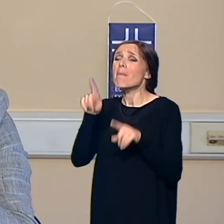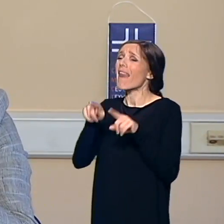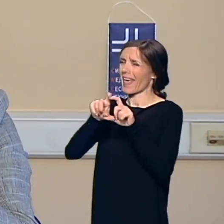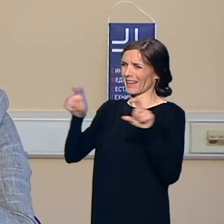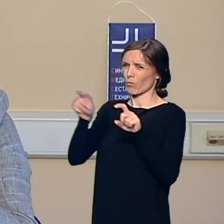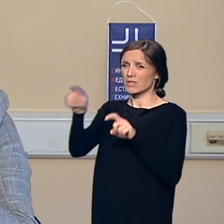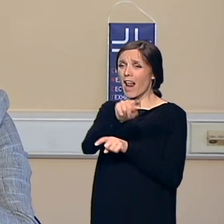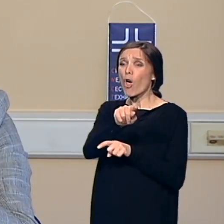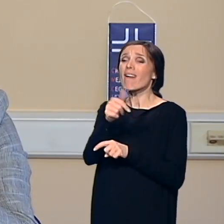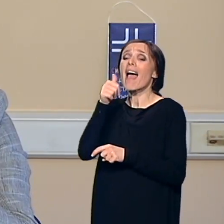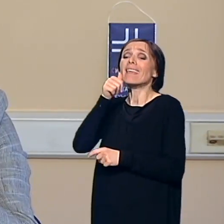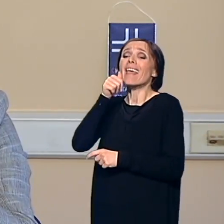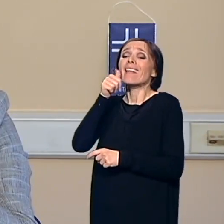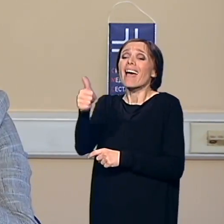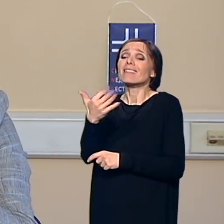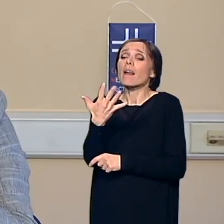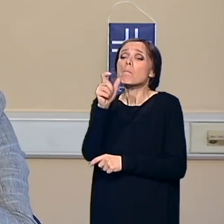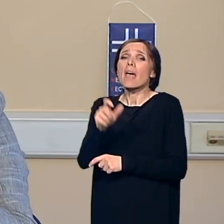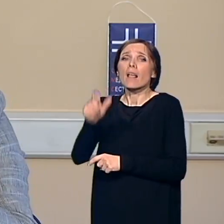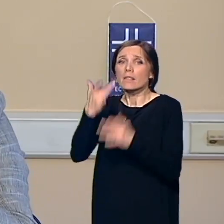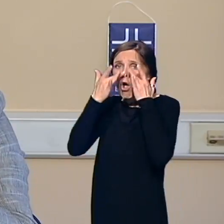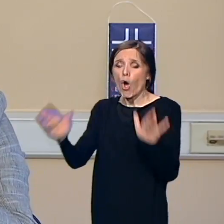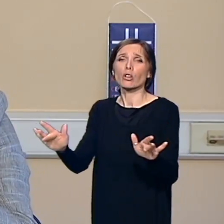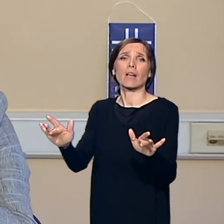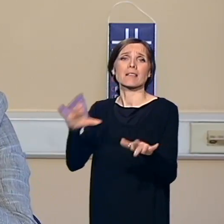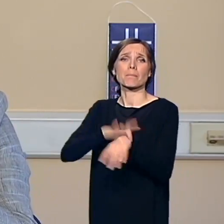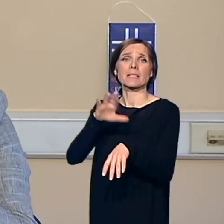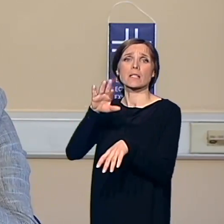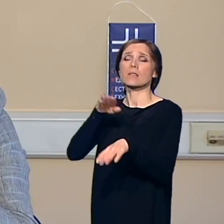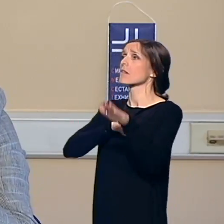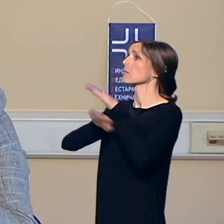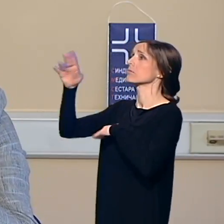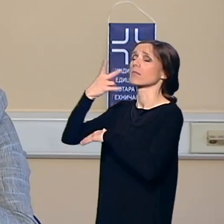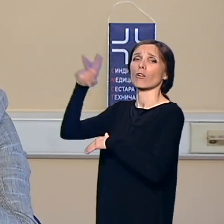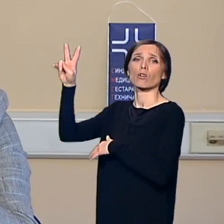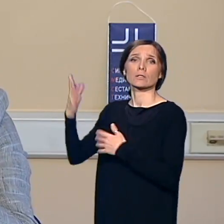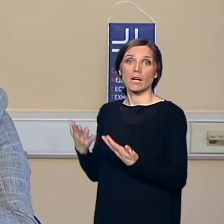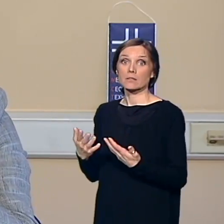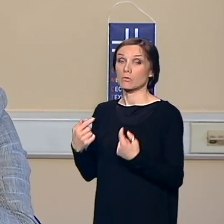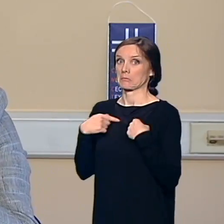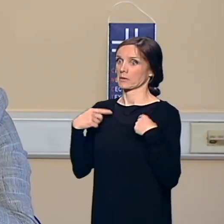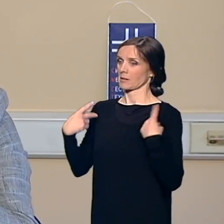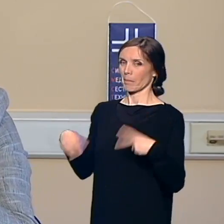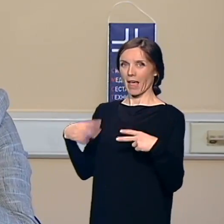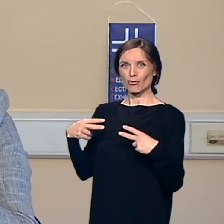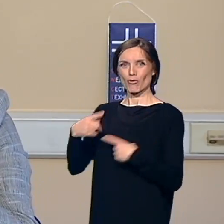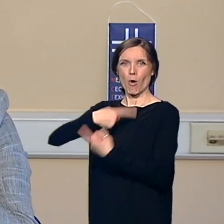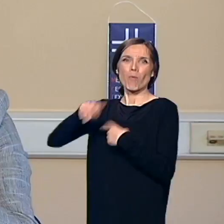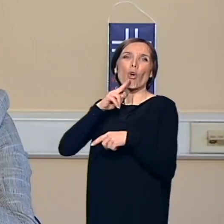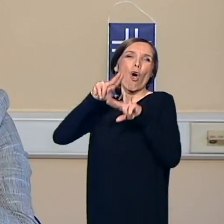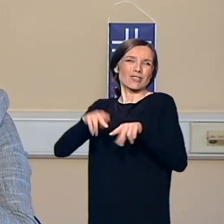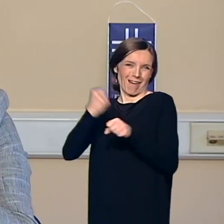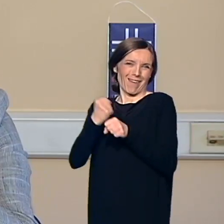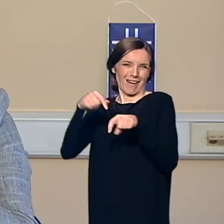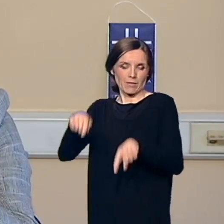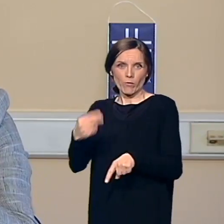sestara, instrumentarki, bukvalno tako, u danu daju otkaz i odu. I mi strahujemo da ćemo mi koje ostajemo